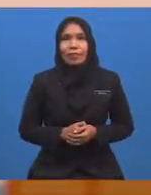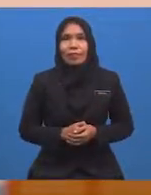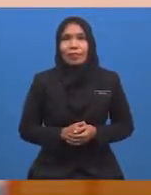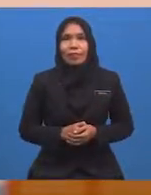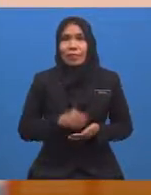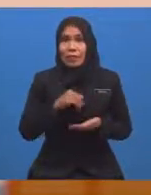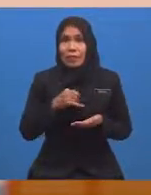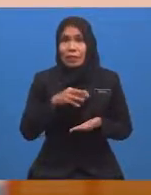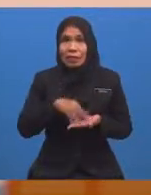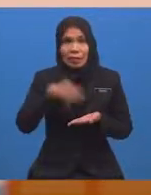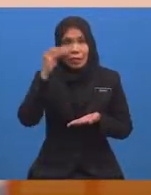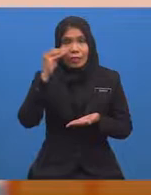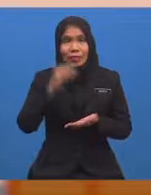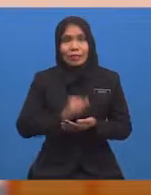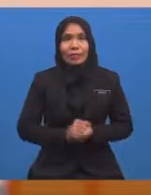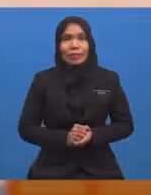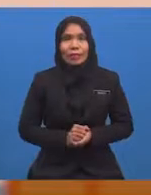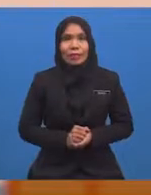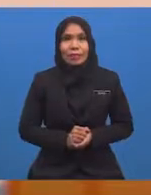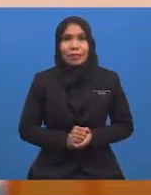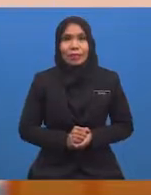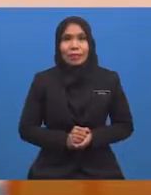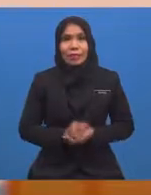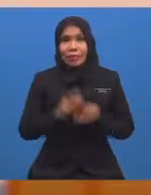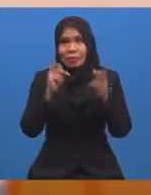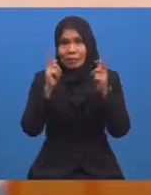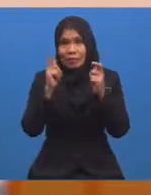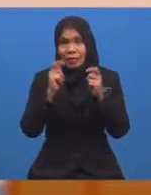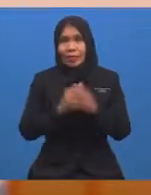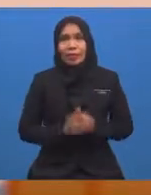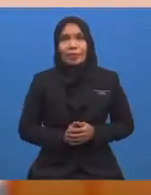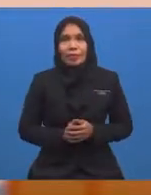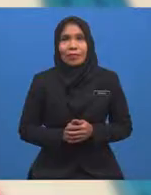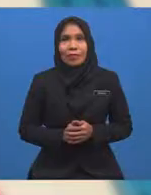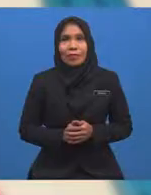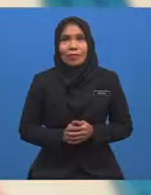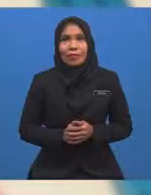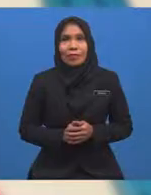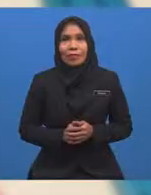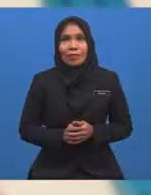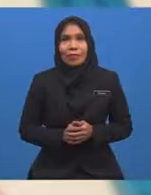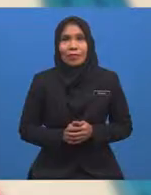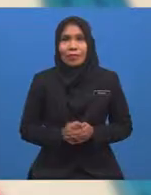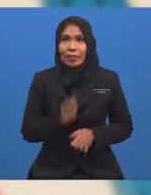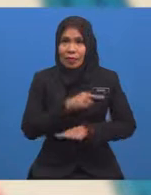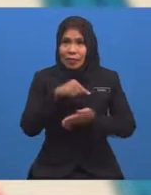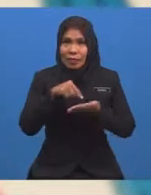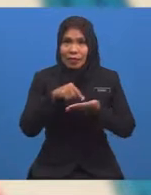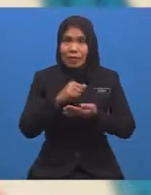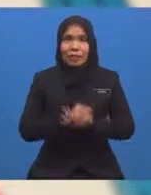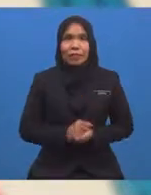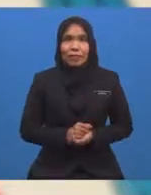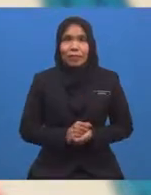ini tajo yang ceguk kongsikan Hai pada hari ini